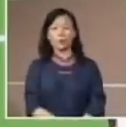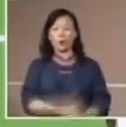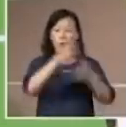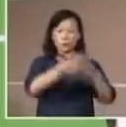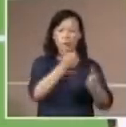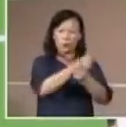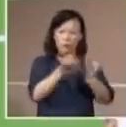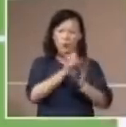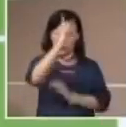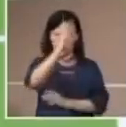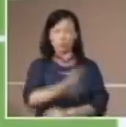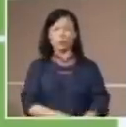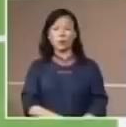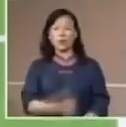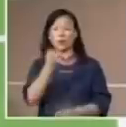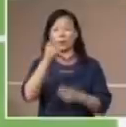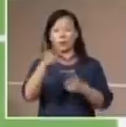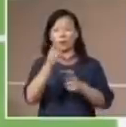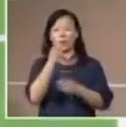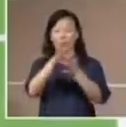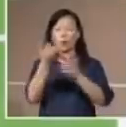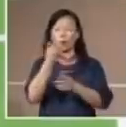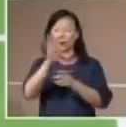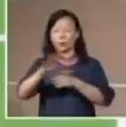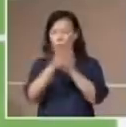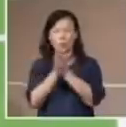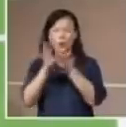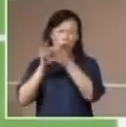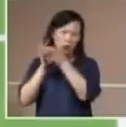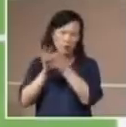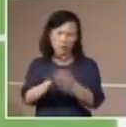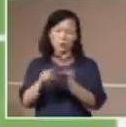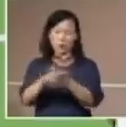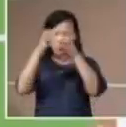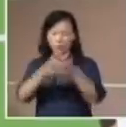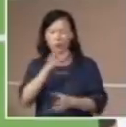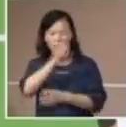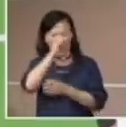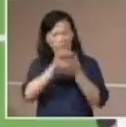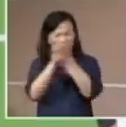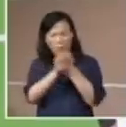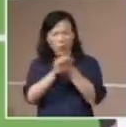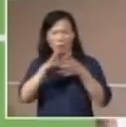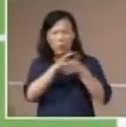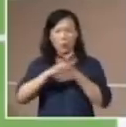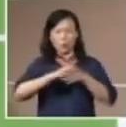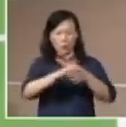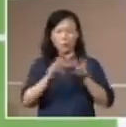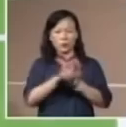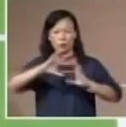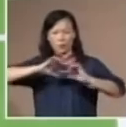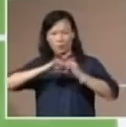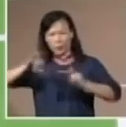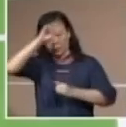代表是一种，但无停甲美国赶紧建立积极友善的关系，是民进党